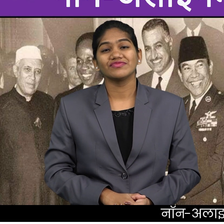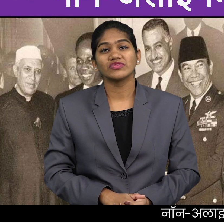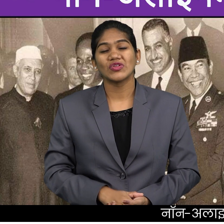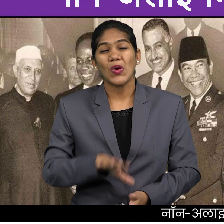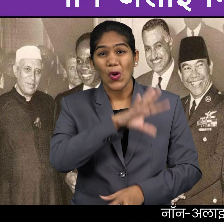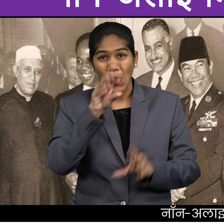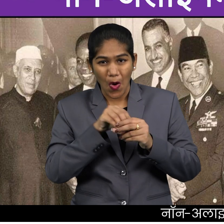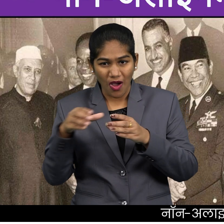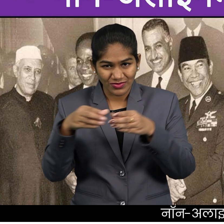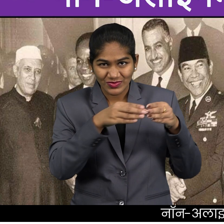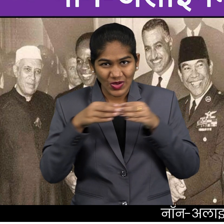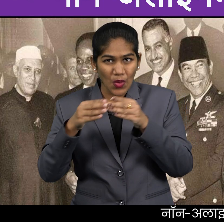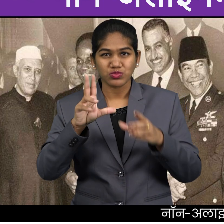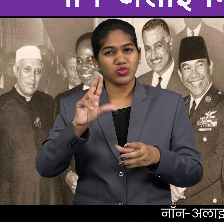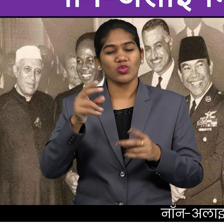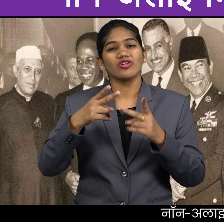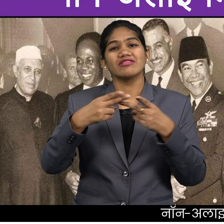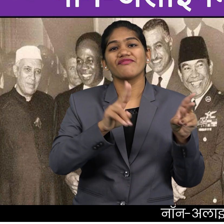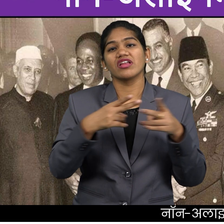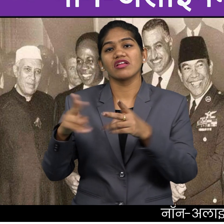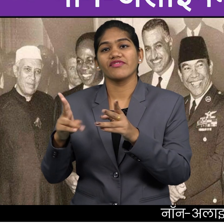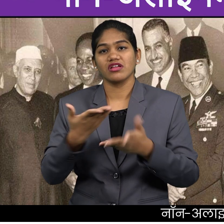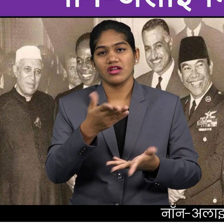नॉन अलाइनमेंट मूव्हमेंट NAM.